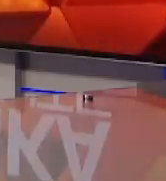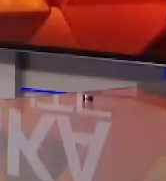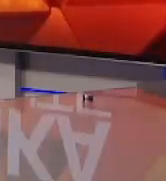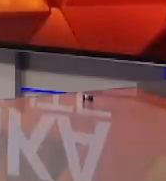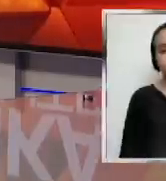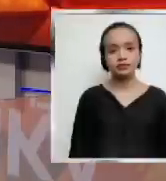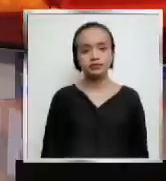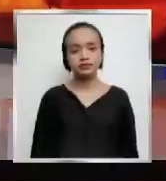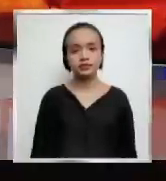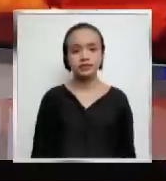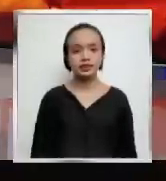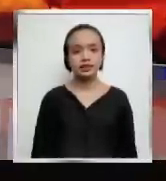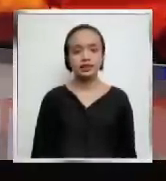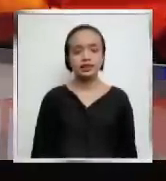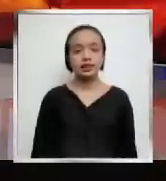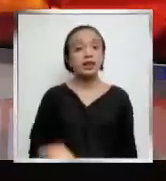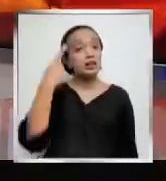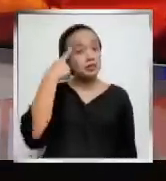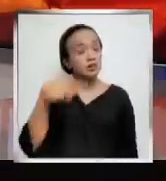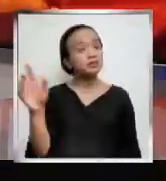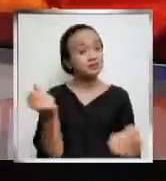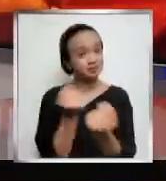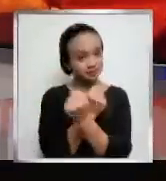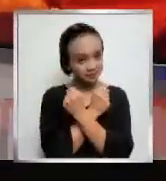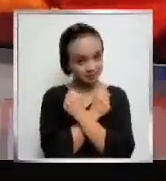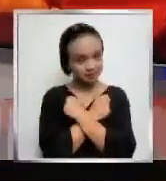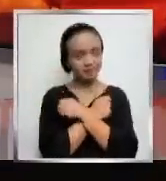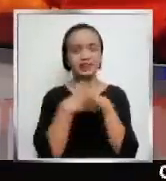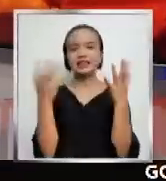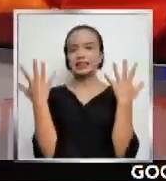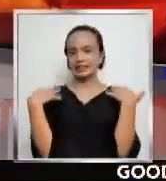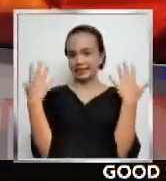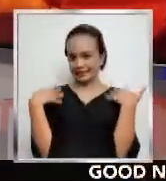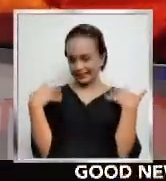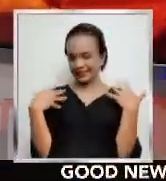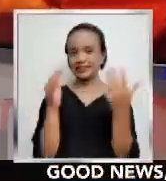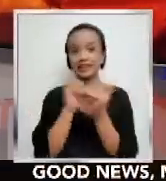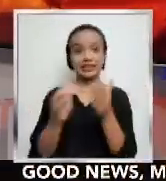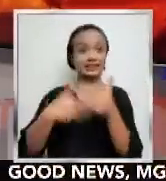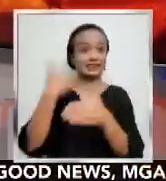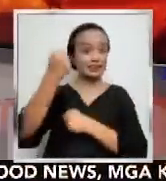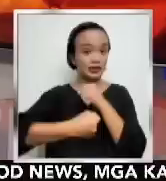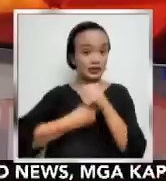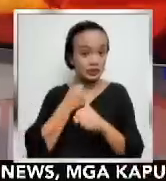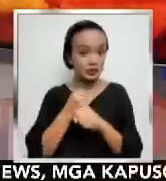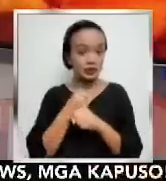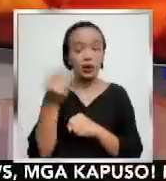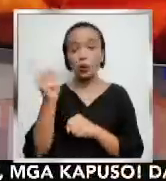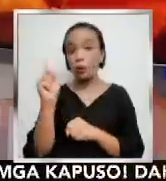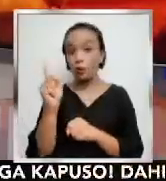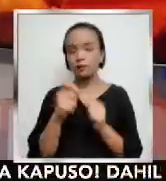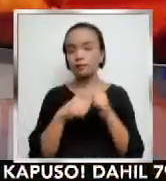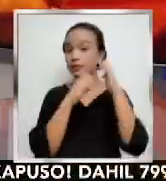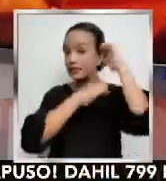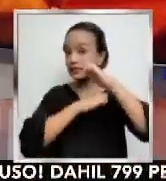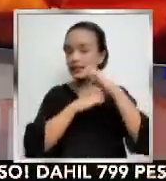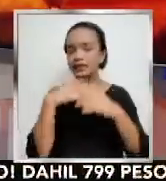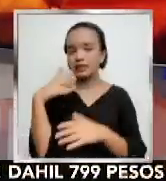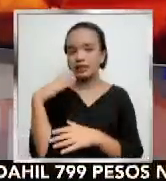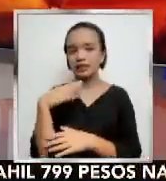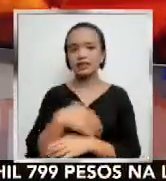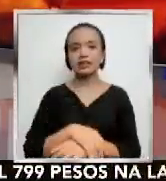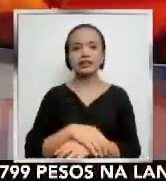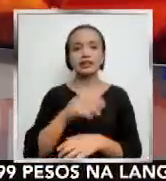For the love at for the kilig ang sasalubong sa ating mga kapuso next year sa inaabangang adaptation ng hit novel na Love